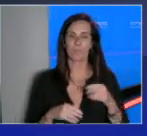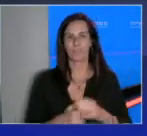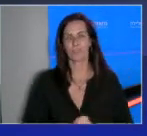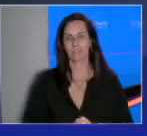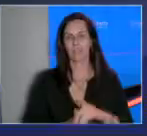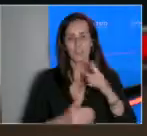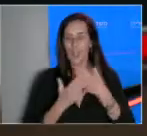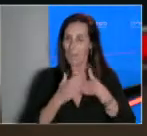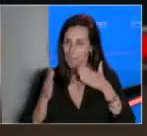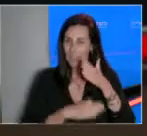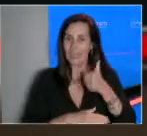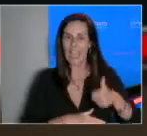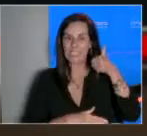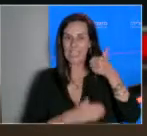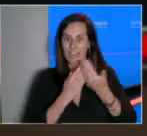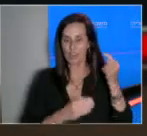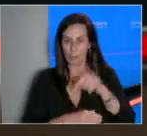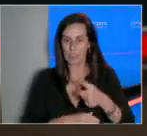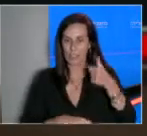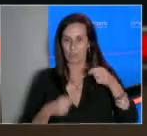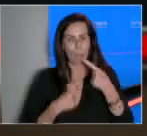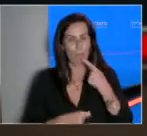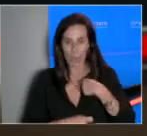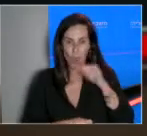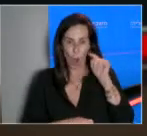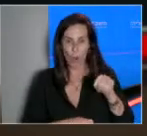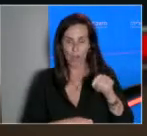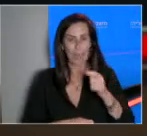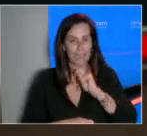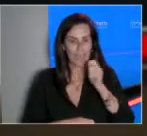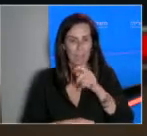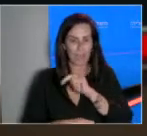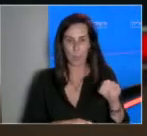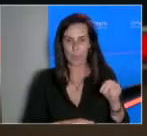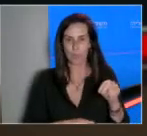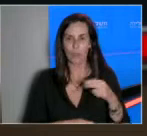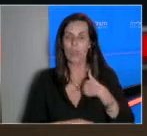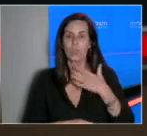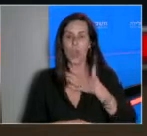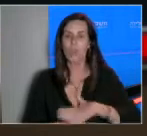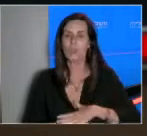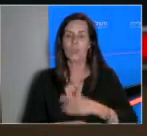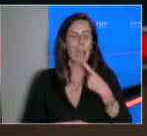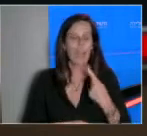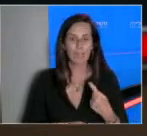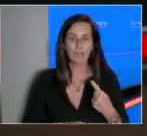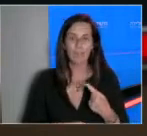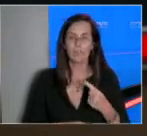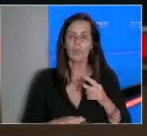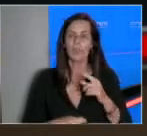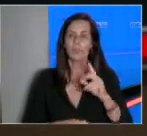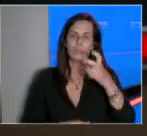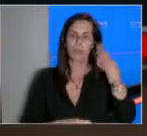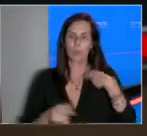בשבילך. פניתי לשר לפני שבאתי. אוקיי. אמרתי, אני הולך להתראיין בנושא. אני רוצה לבשר שקראת